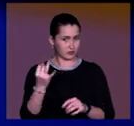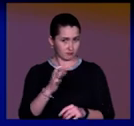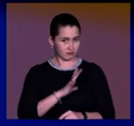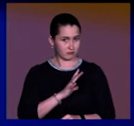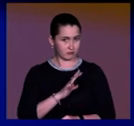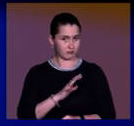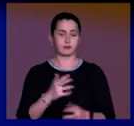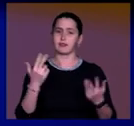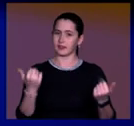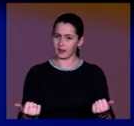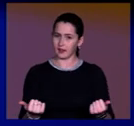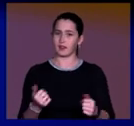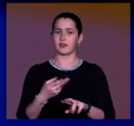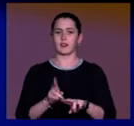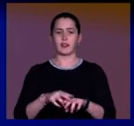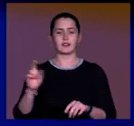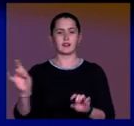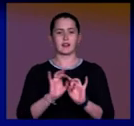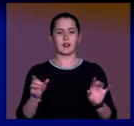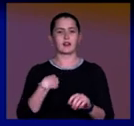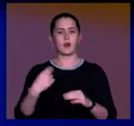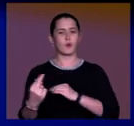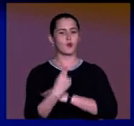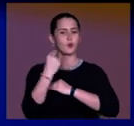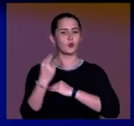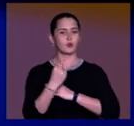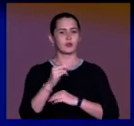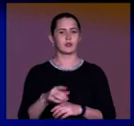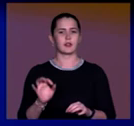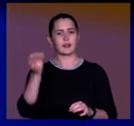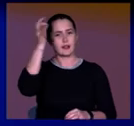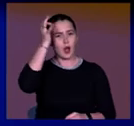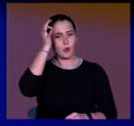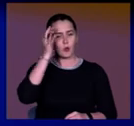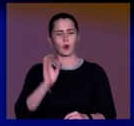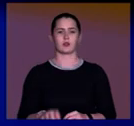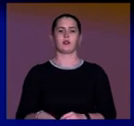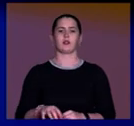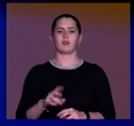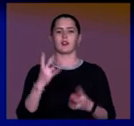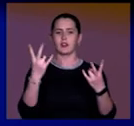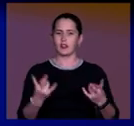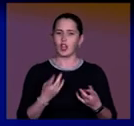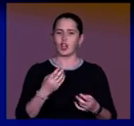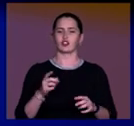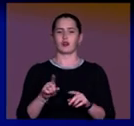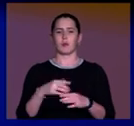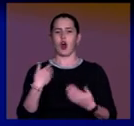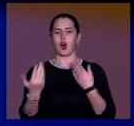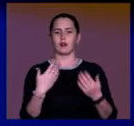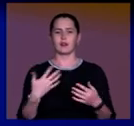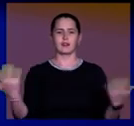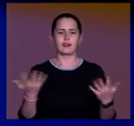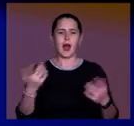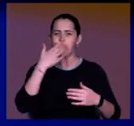ребята да этот рассказ учит нас заботливому нежному отношению к